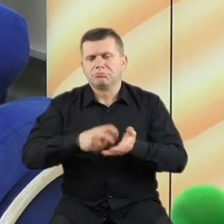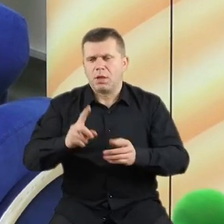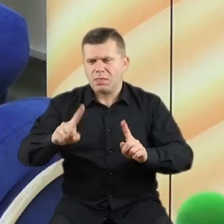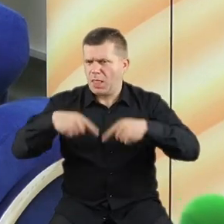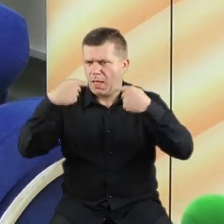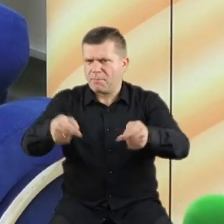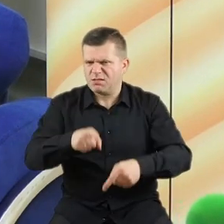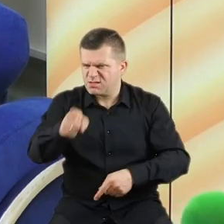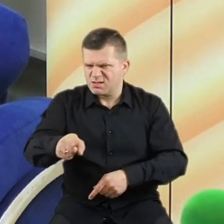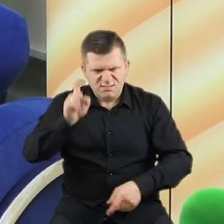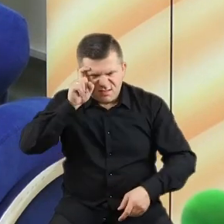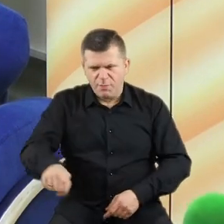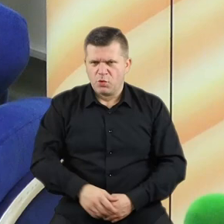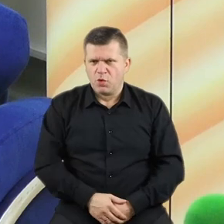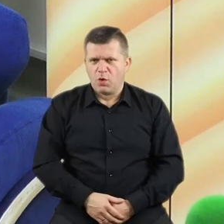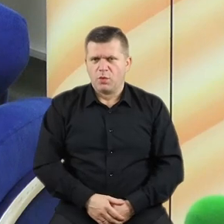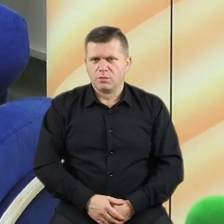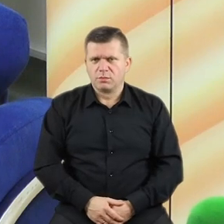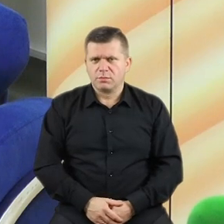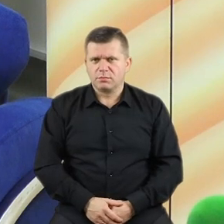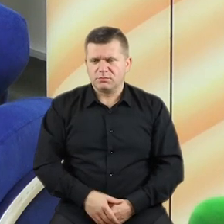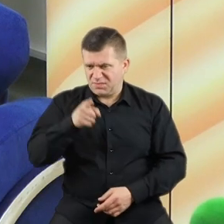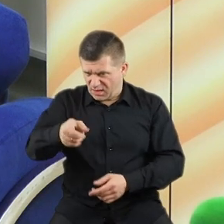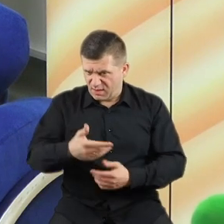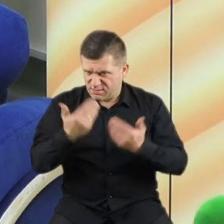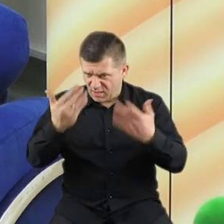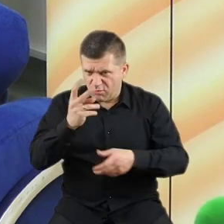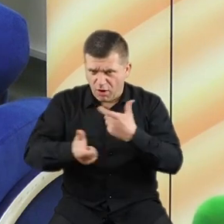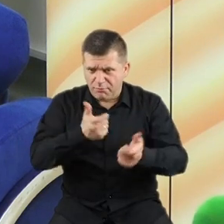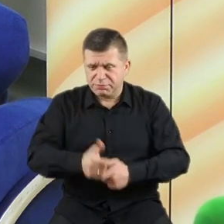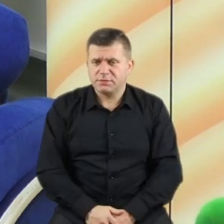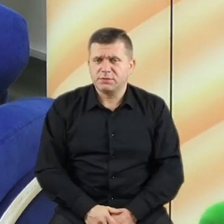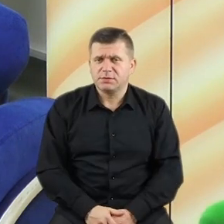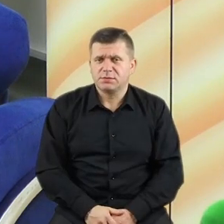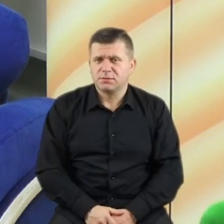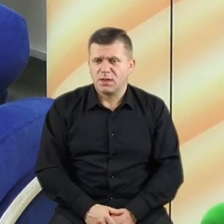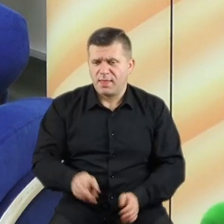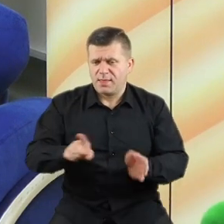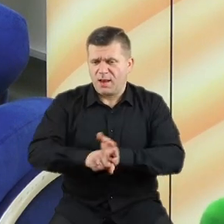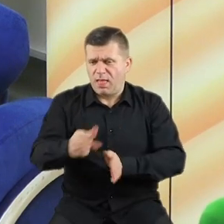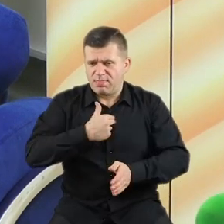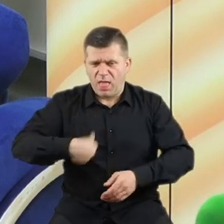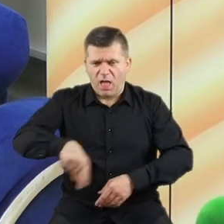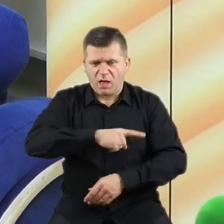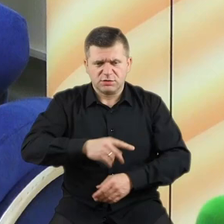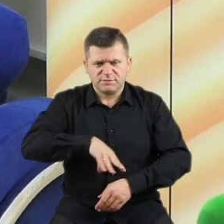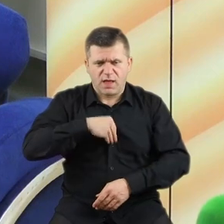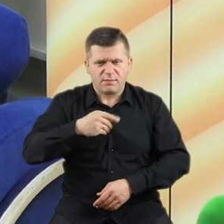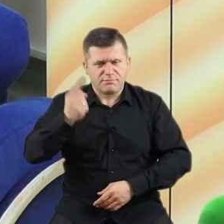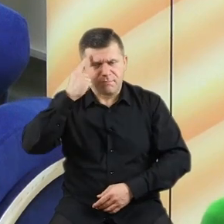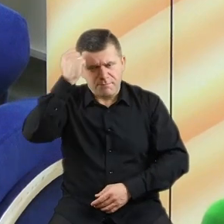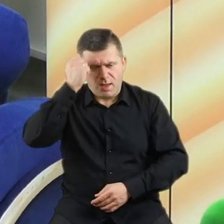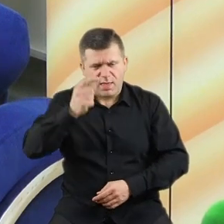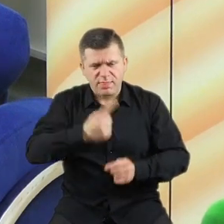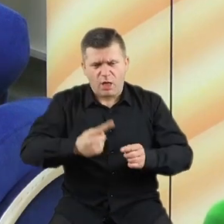nią napadają i mówią, ty szwabko, ty niemro, to ty jesteś taka, to ty na naszą tutaj świętej pamięci teściową